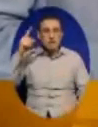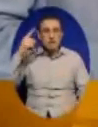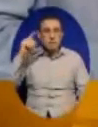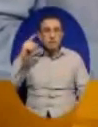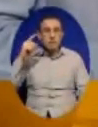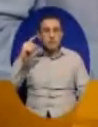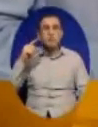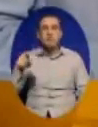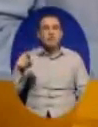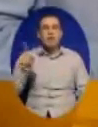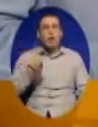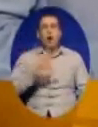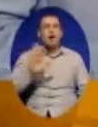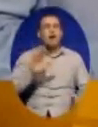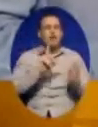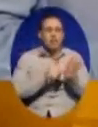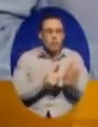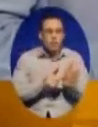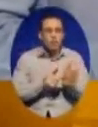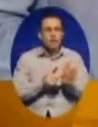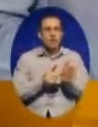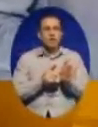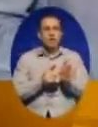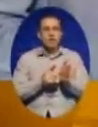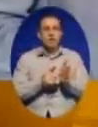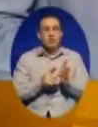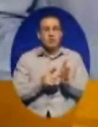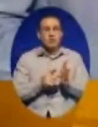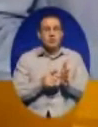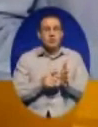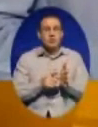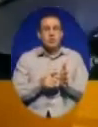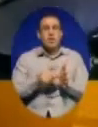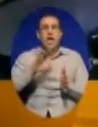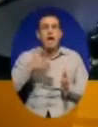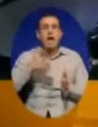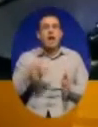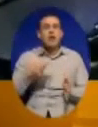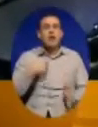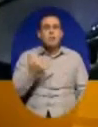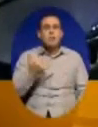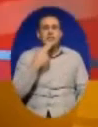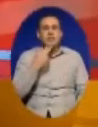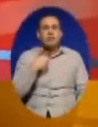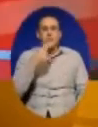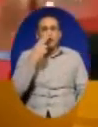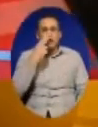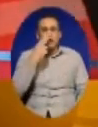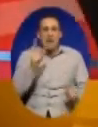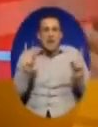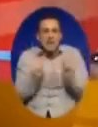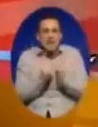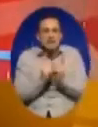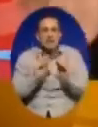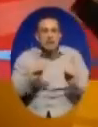וזה מעבר לטכנולוגיה ומעבר לידע ומעבר לפרקטיקה, זה המימד של התכונות. יש כאן את העניין הישראלי שאנחנו תמיד ננסה לקצר את הדרך או